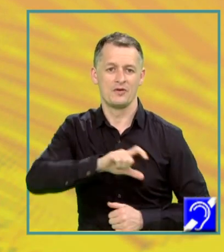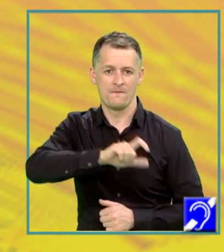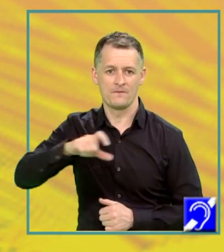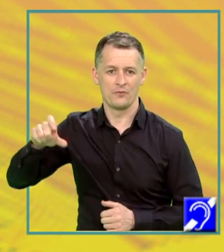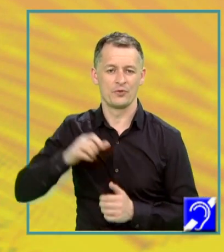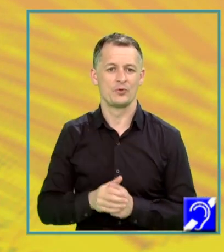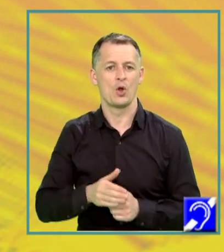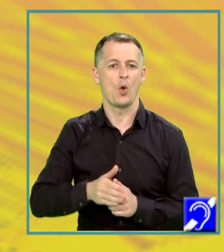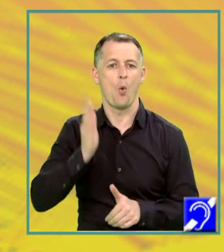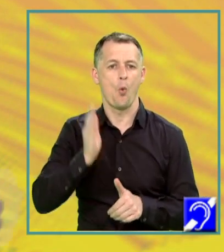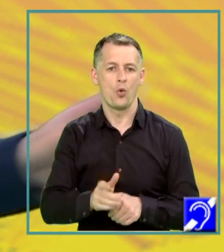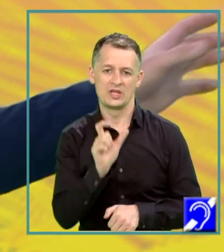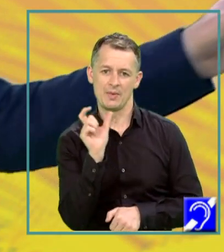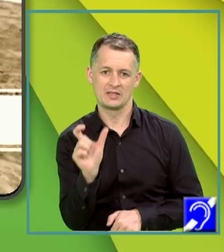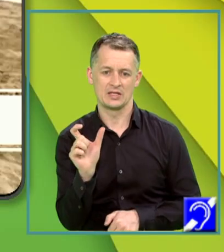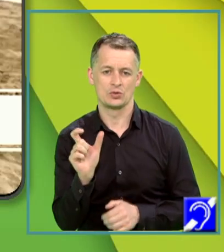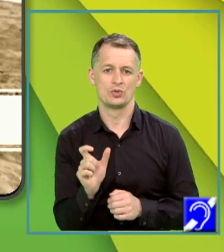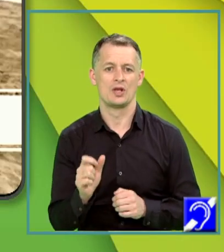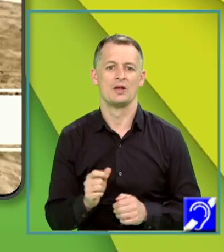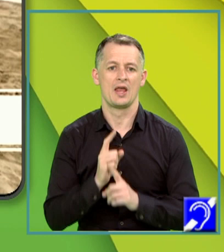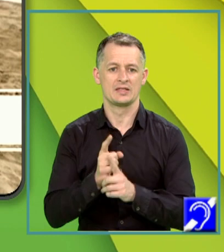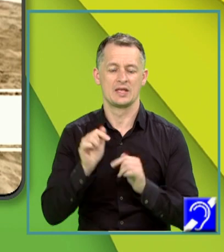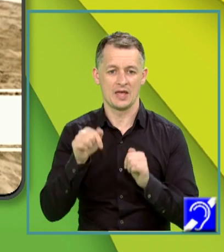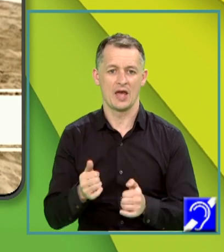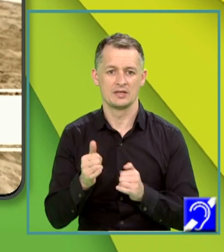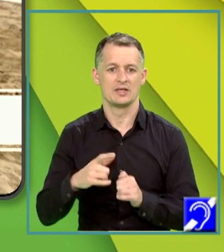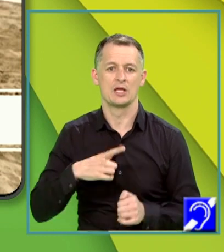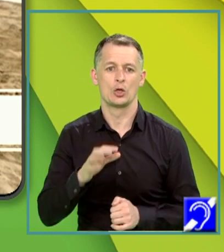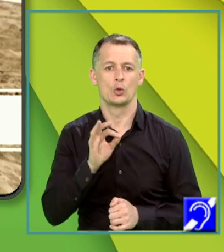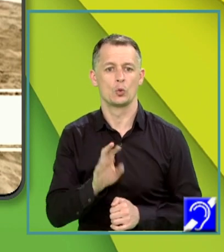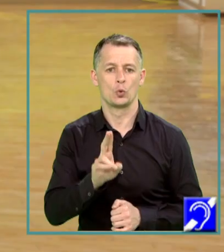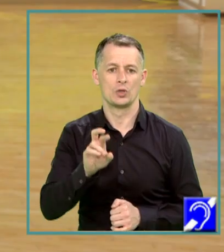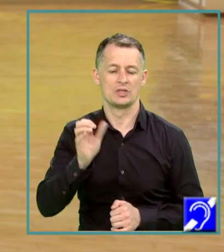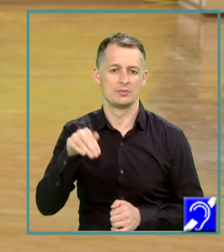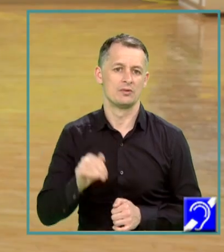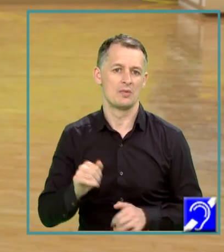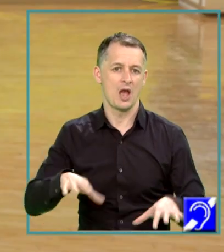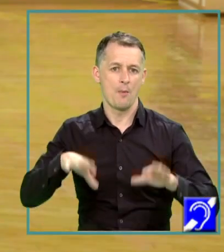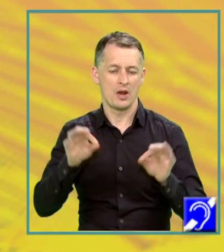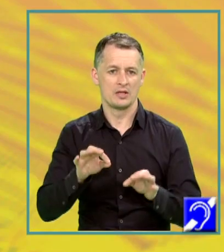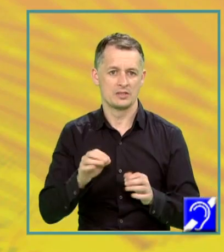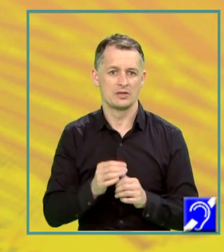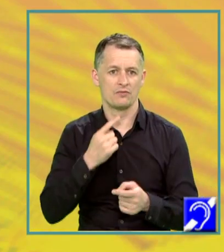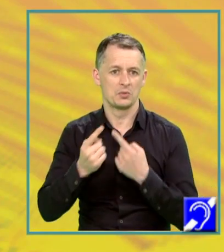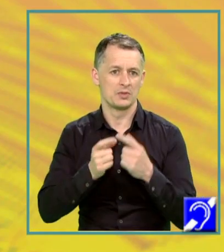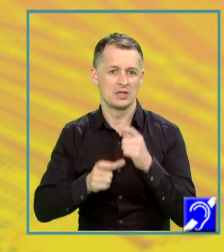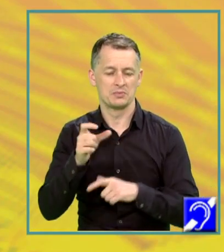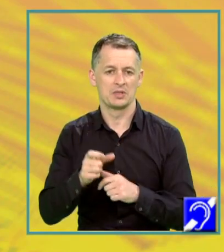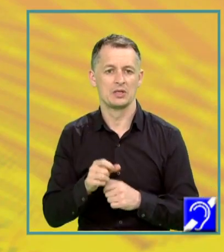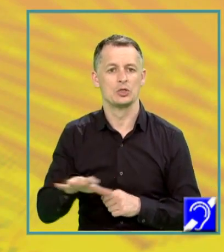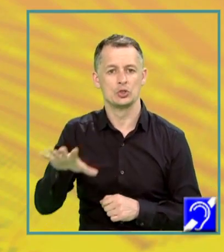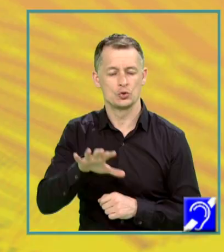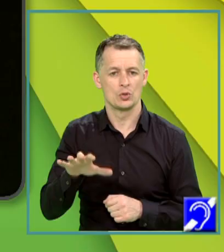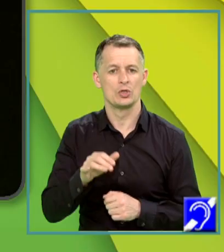a lecției de astăzi este turismul am ales să discutăm despre câteva sectoare turistice din țara noastră respectiv